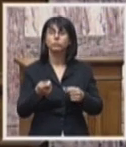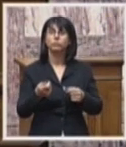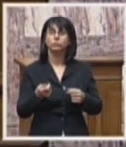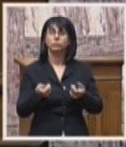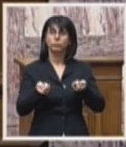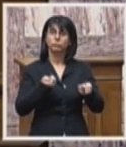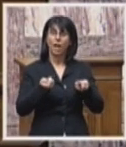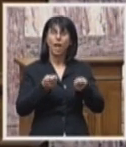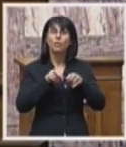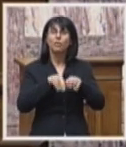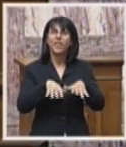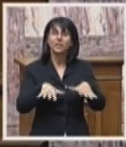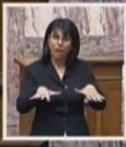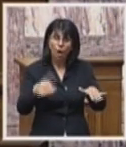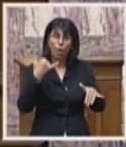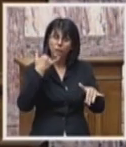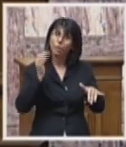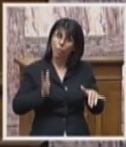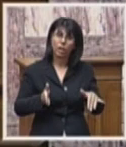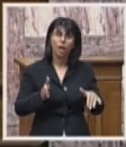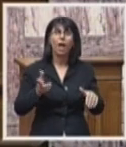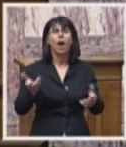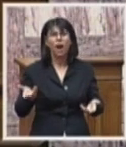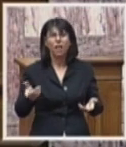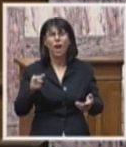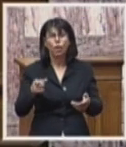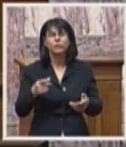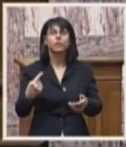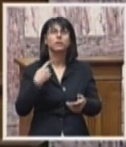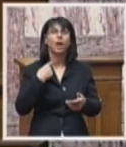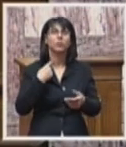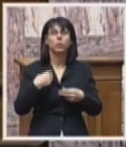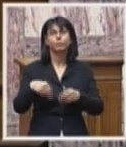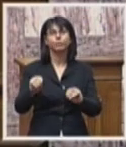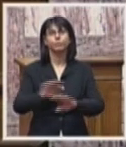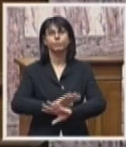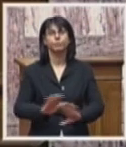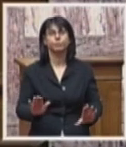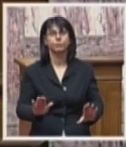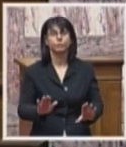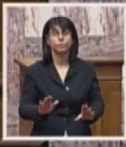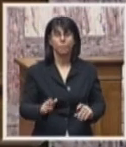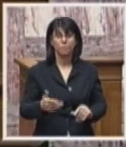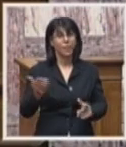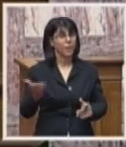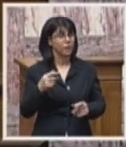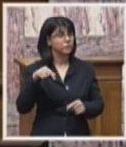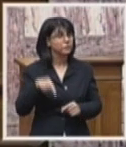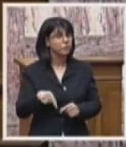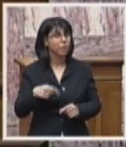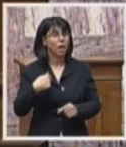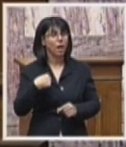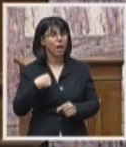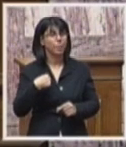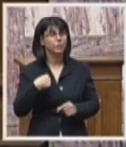των δικτύων του ΟΤΕ. Αλλά ουσιαστικά και αυτά ακόμα τα χάσαμε. Και αν σήμερα εμείς θα